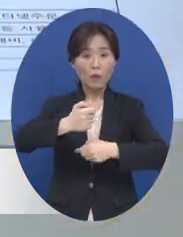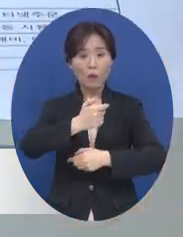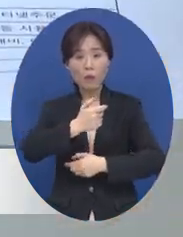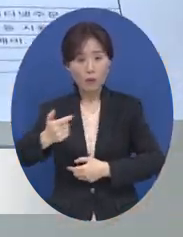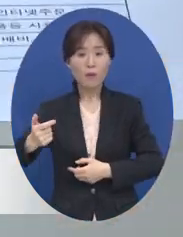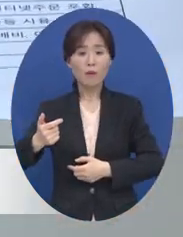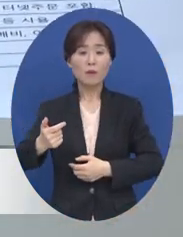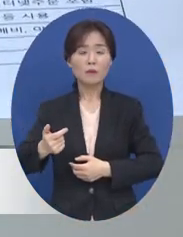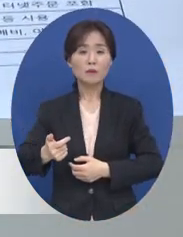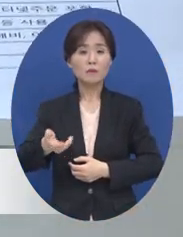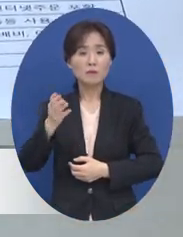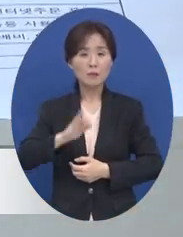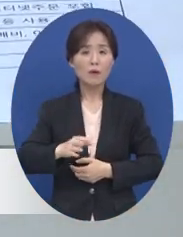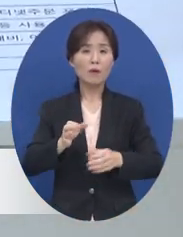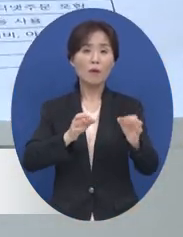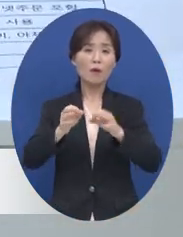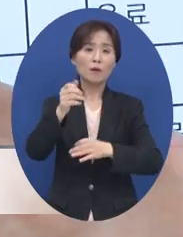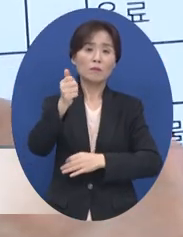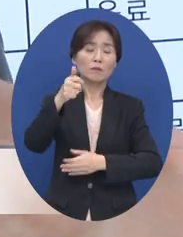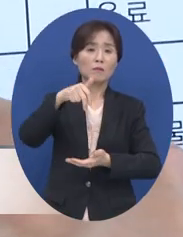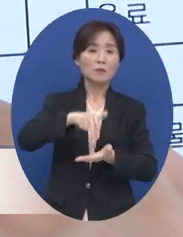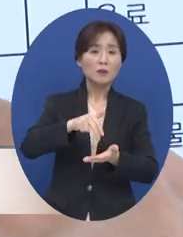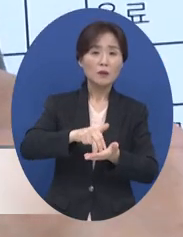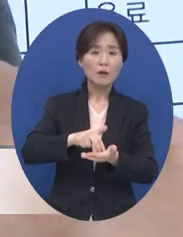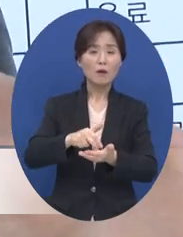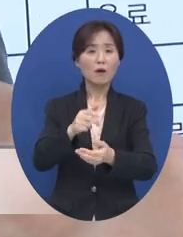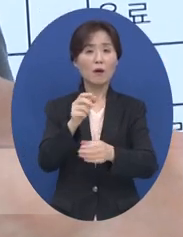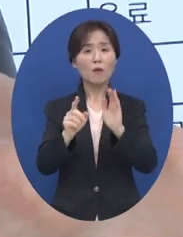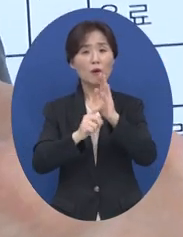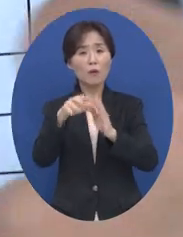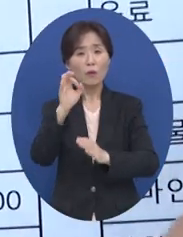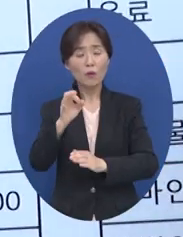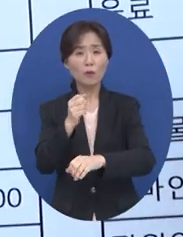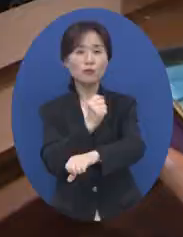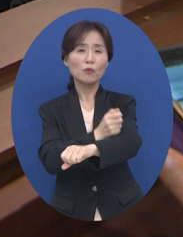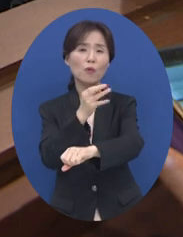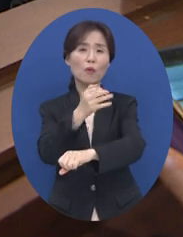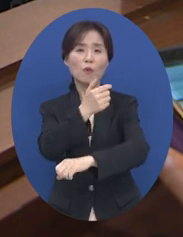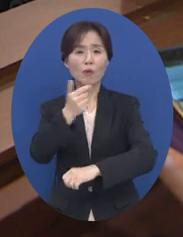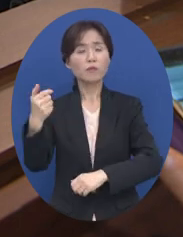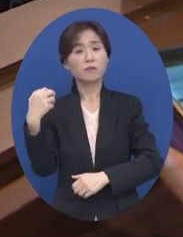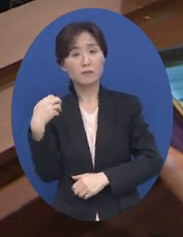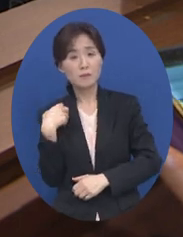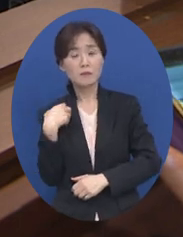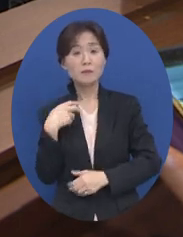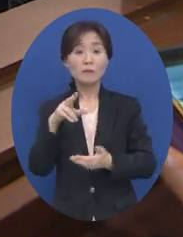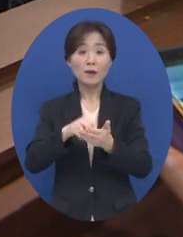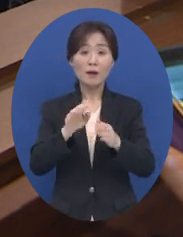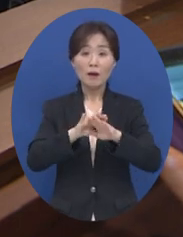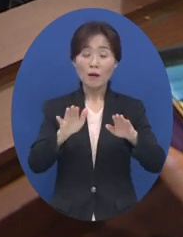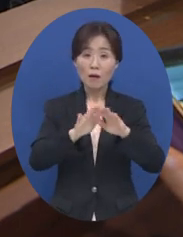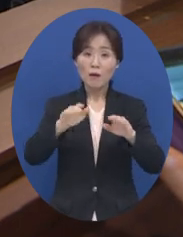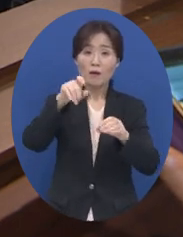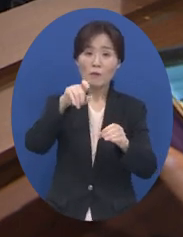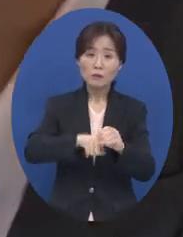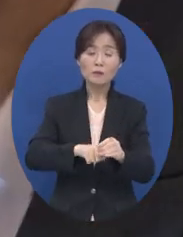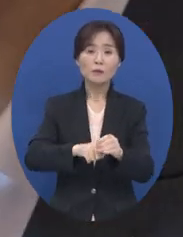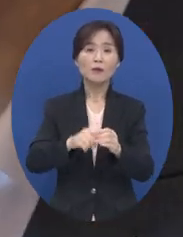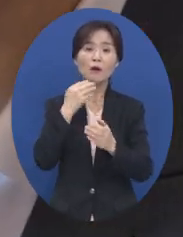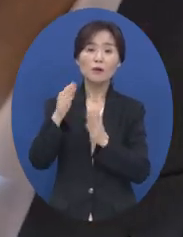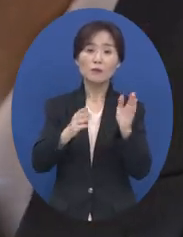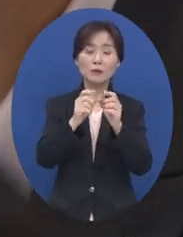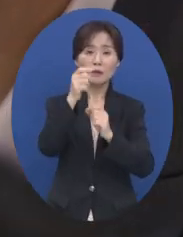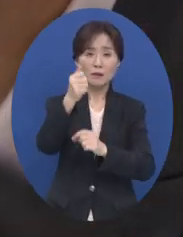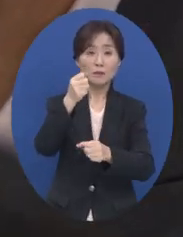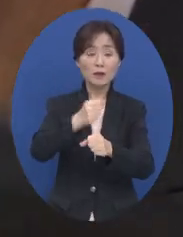됐지만 업주들에게는 광고료와 높은 수수료가 큰 부담입니다. 이걸 해결하자고 이재명 경기도지사가